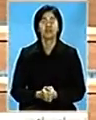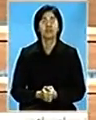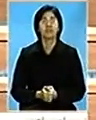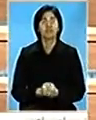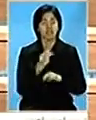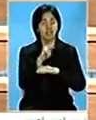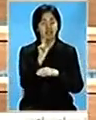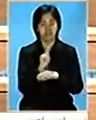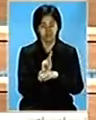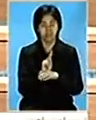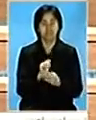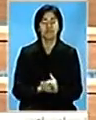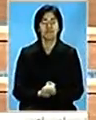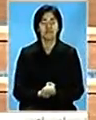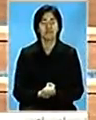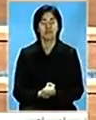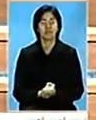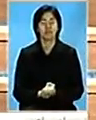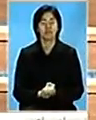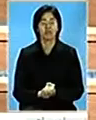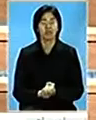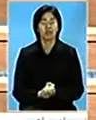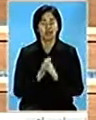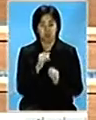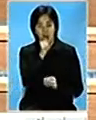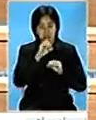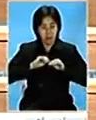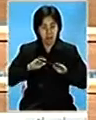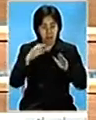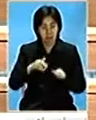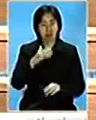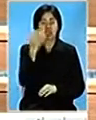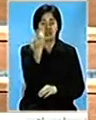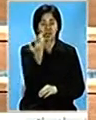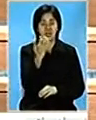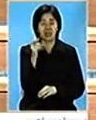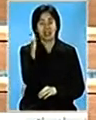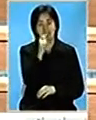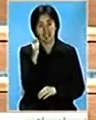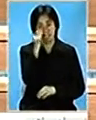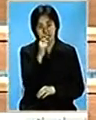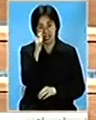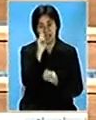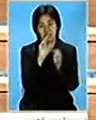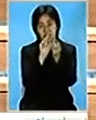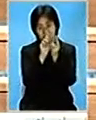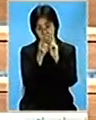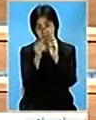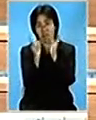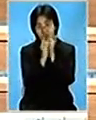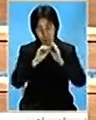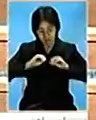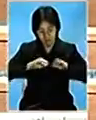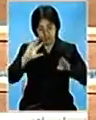ท่านประธานที่เคารพเมื่อมีคนกล้าประกาศอย่างนี้และผ่านสถานีโทรทัศน์ผ่านดาวเทียมช่องดังกล่าวไปทั่วโล